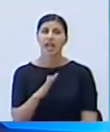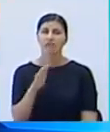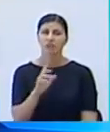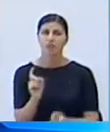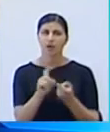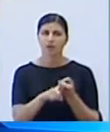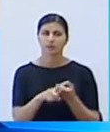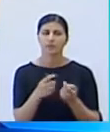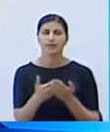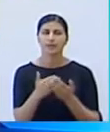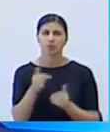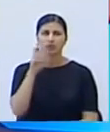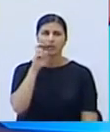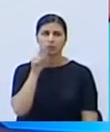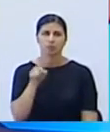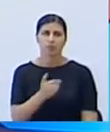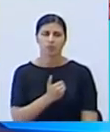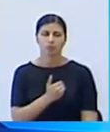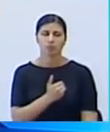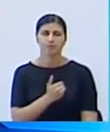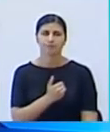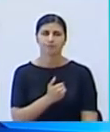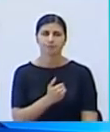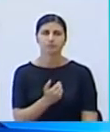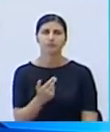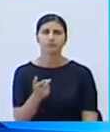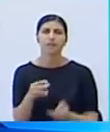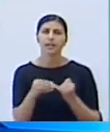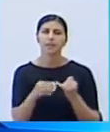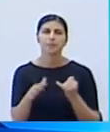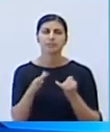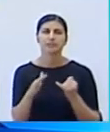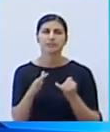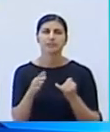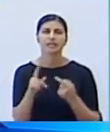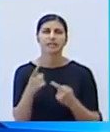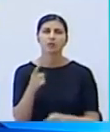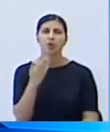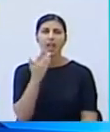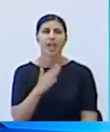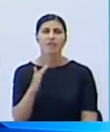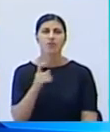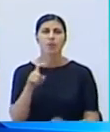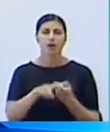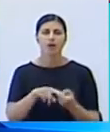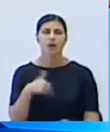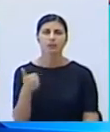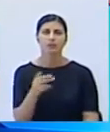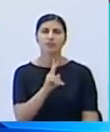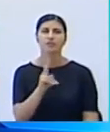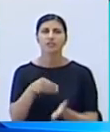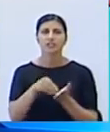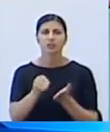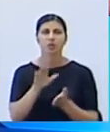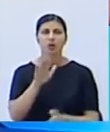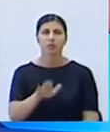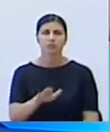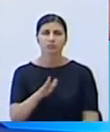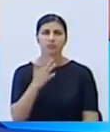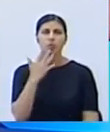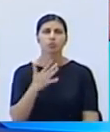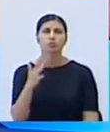როგორც ჩვენი ხელისუფლებები აცხადებდნენ, რატომ არ არის მიწასთან დასავლური მიდგომები? აბა ვინმე მიყიდოს უცხოელმა 2 ჰექტარი